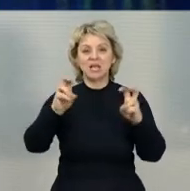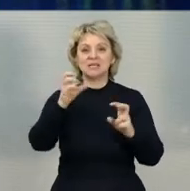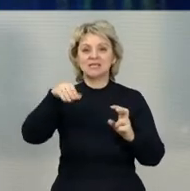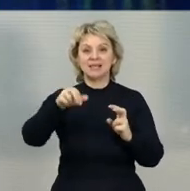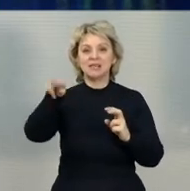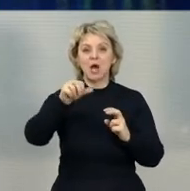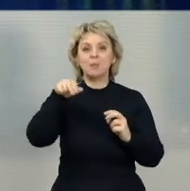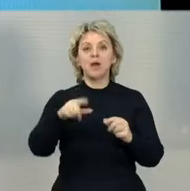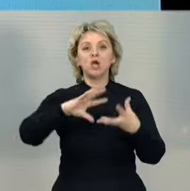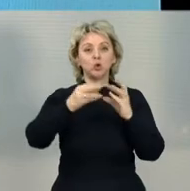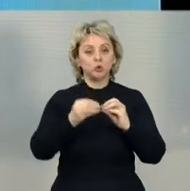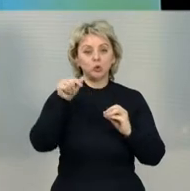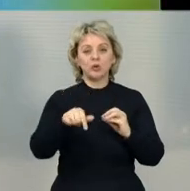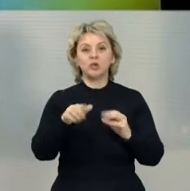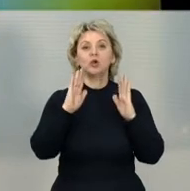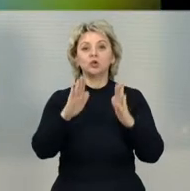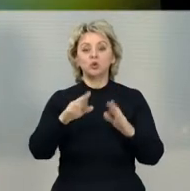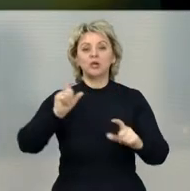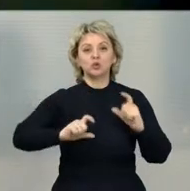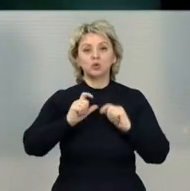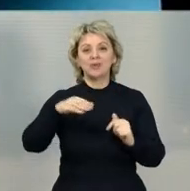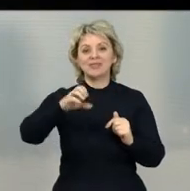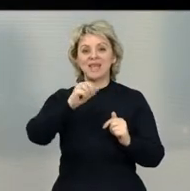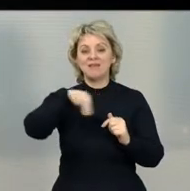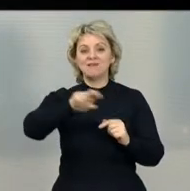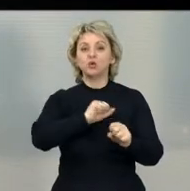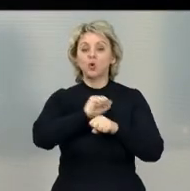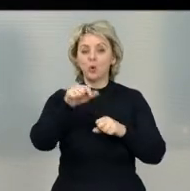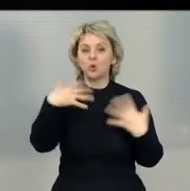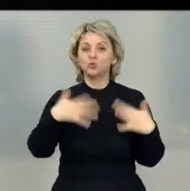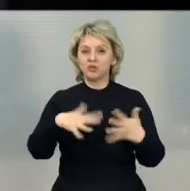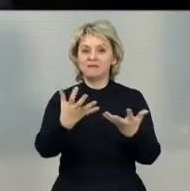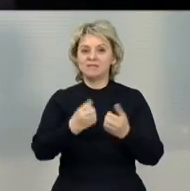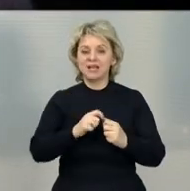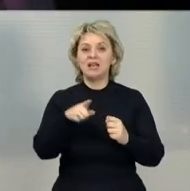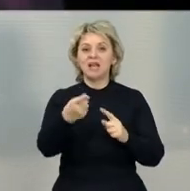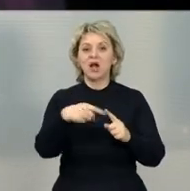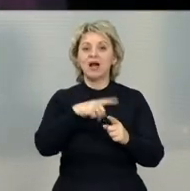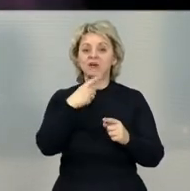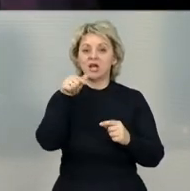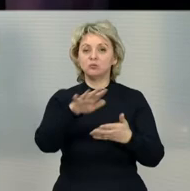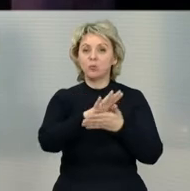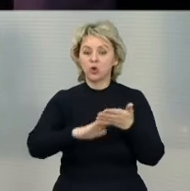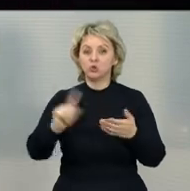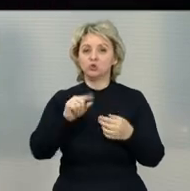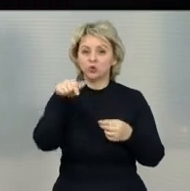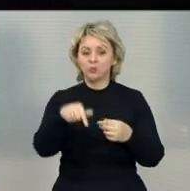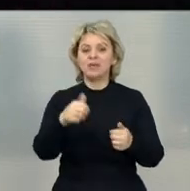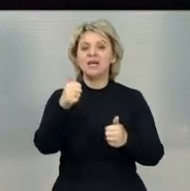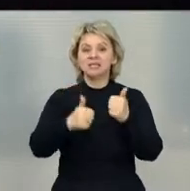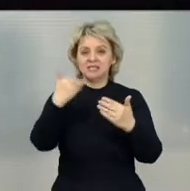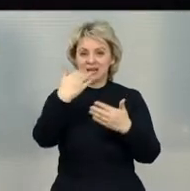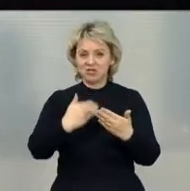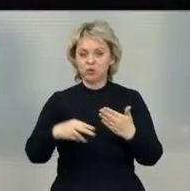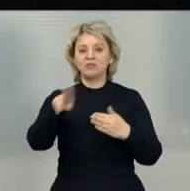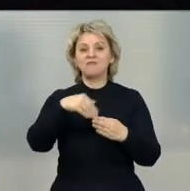«Стендап». Пока это итоги только студенческого ТЭФИ, но победители уже взяли разгон и заявляют, что продолжат штурмовать телевизионные